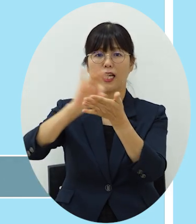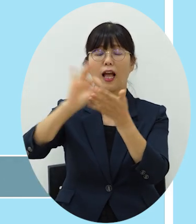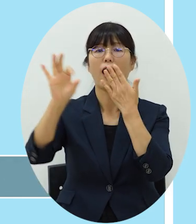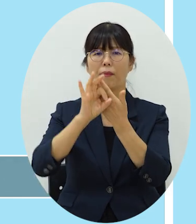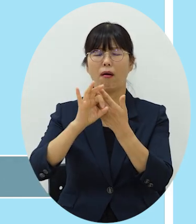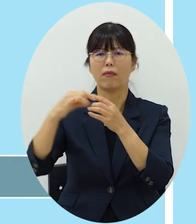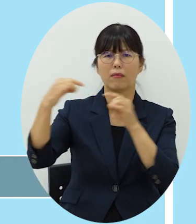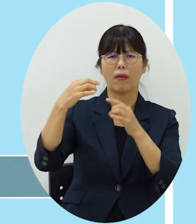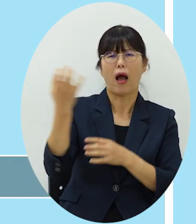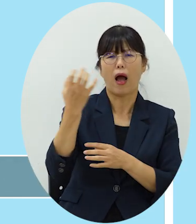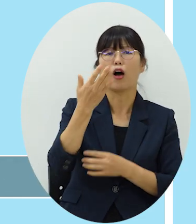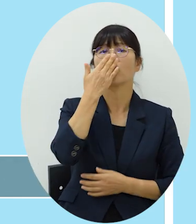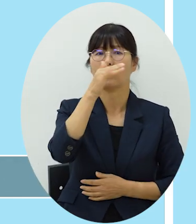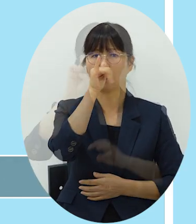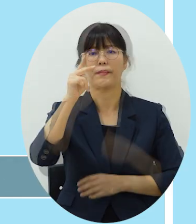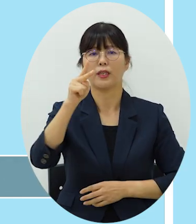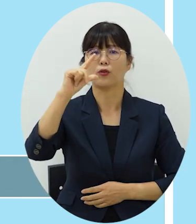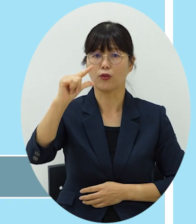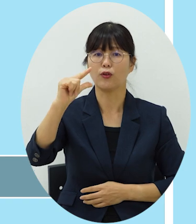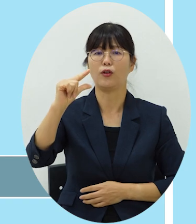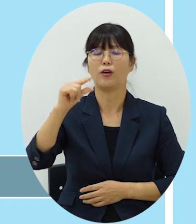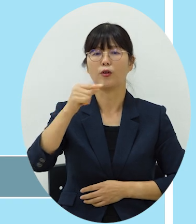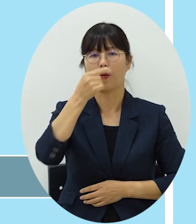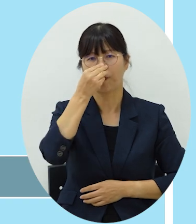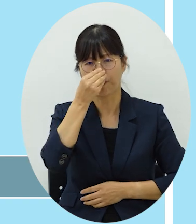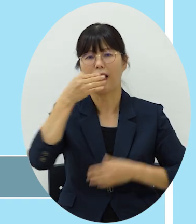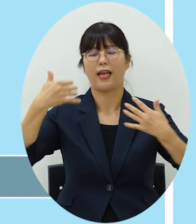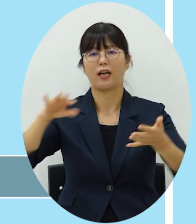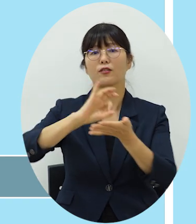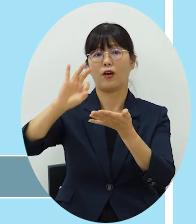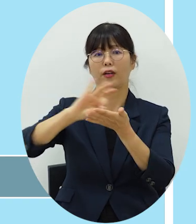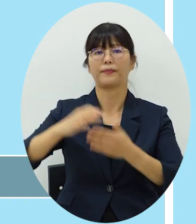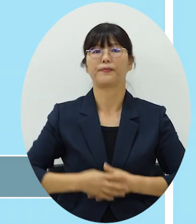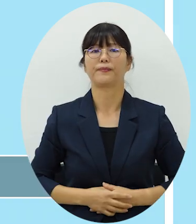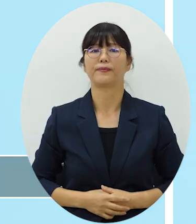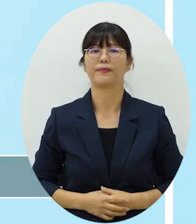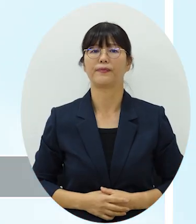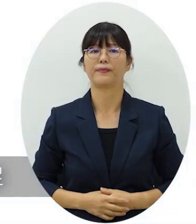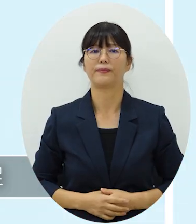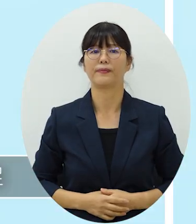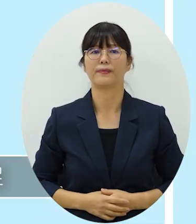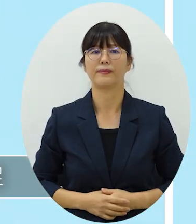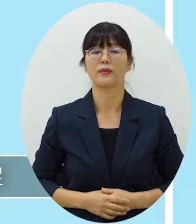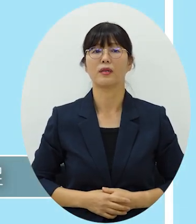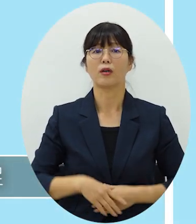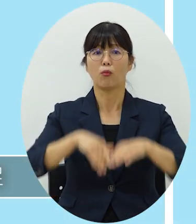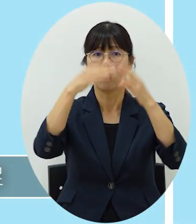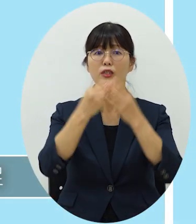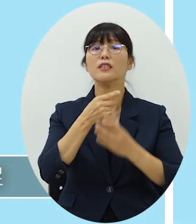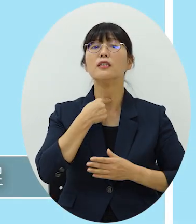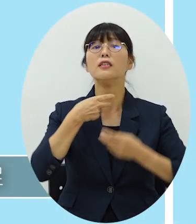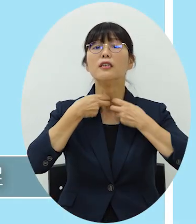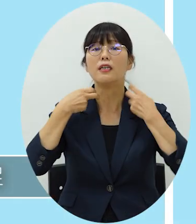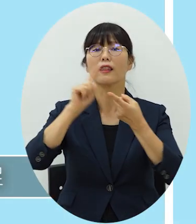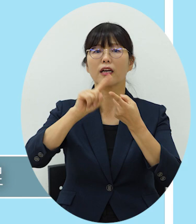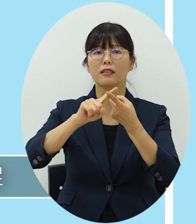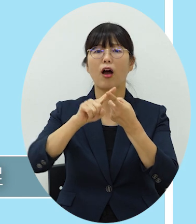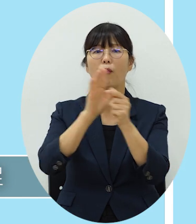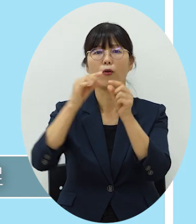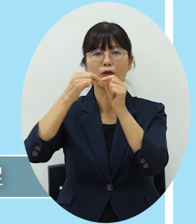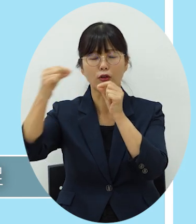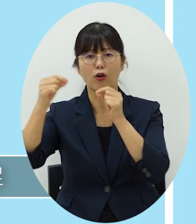사용한다면 자극이 많이 될 수 있으므로 약한 압력에서 사용하도록 합니다. 모든 기관절개관에